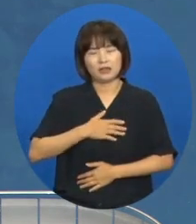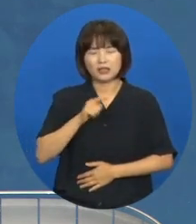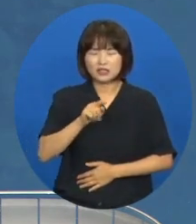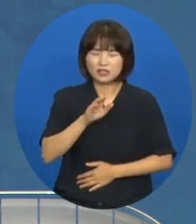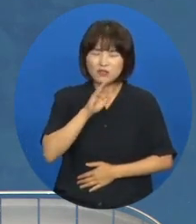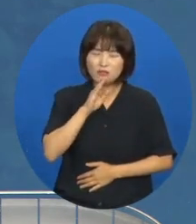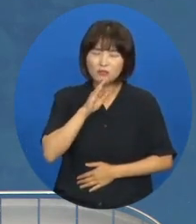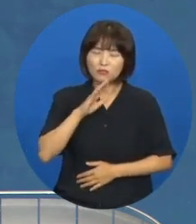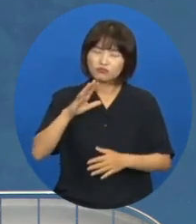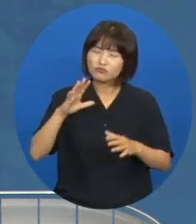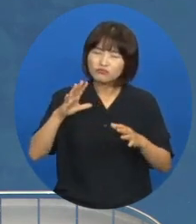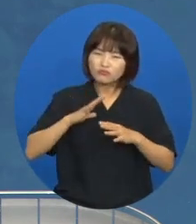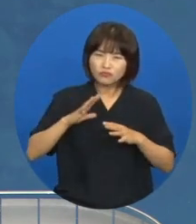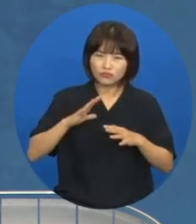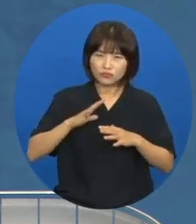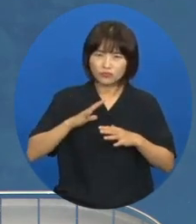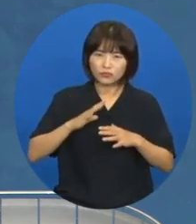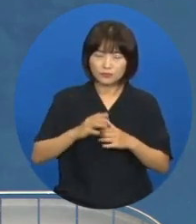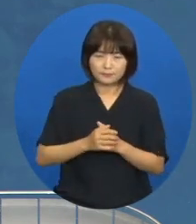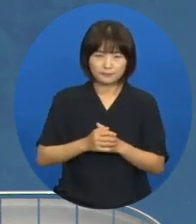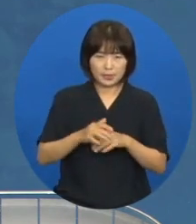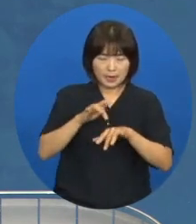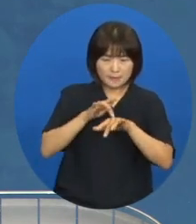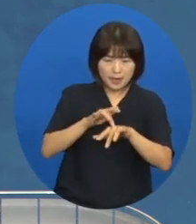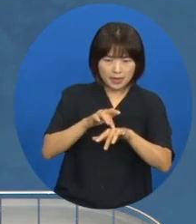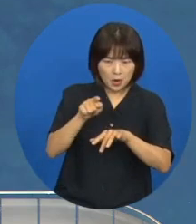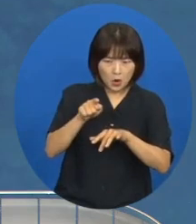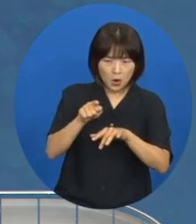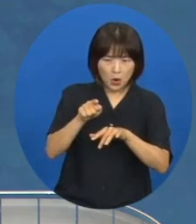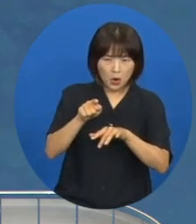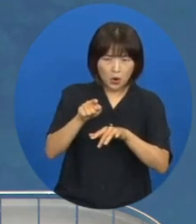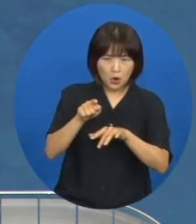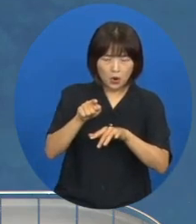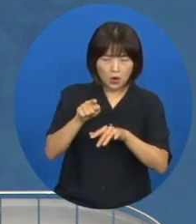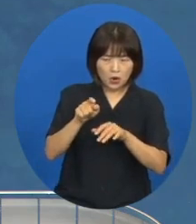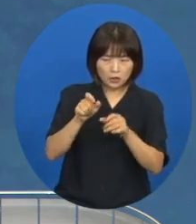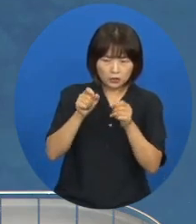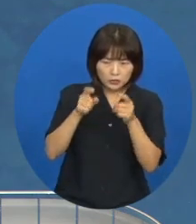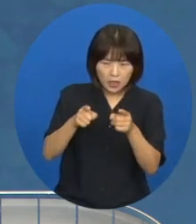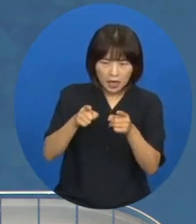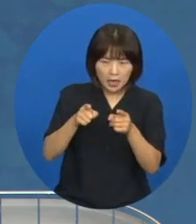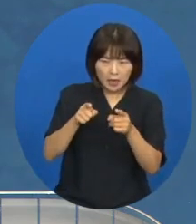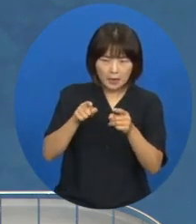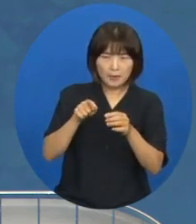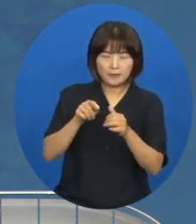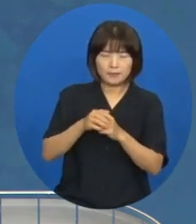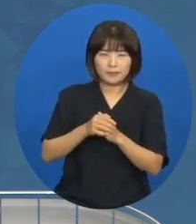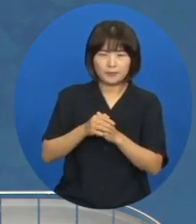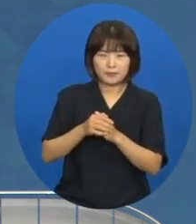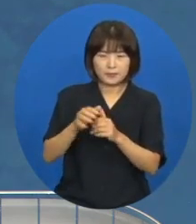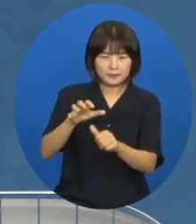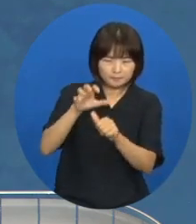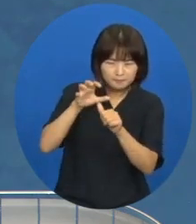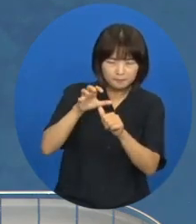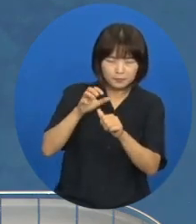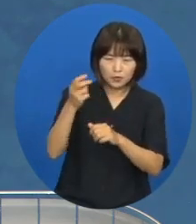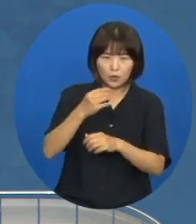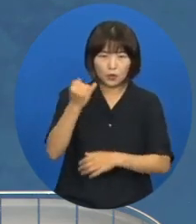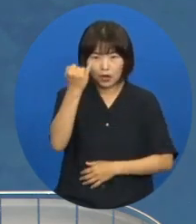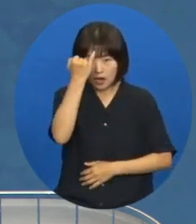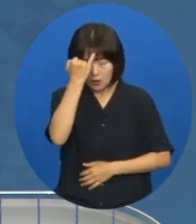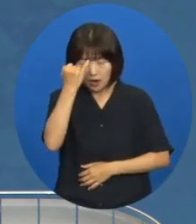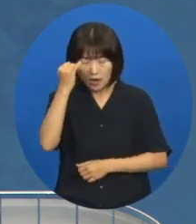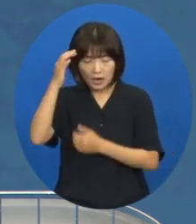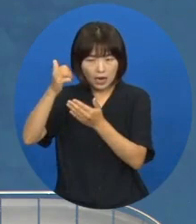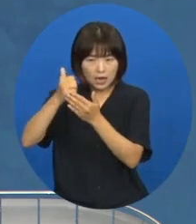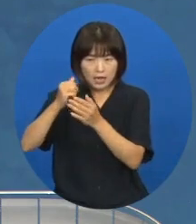굉장히 무서운 틈이에요. 마귀가 그 틈을 타고 들어옵니다. 그리고 하와는 하나님의 말씀을 반드시